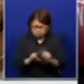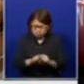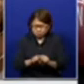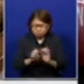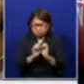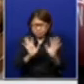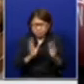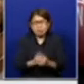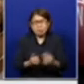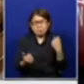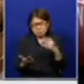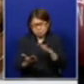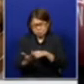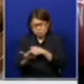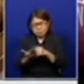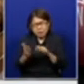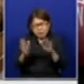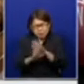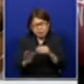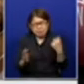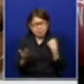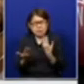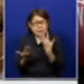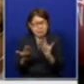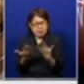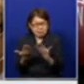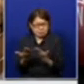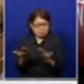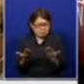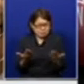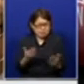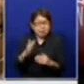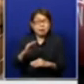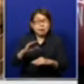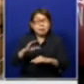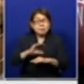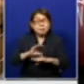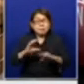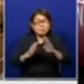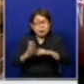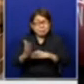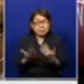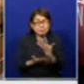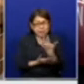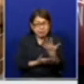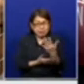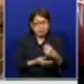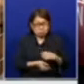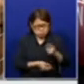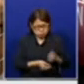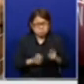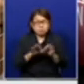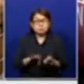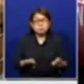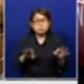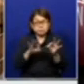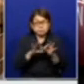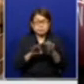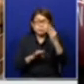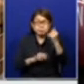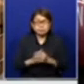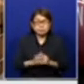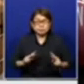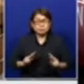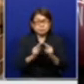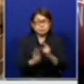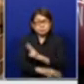แต่แผนงานคร่าวๆ5แผนงานซึ่งต้องเรียนว่าเป็นความสำคัญอย่างยิ่งเพราะกระทรวงสาธ